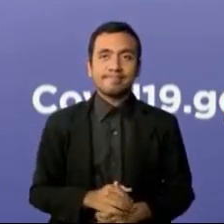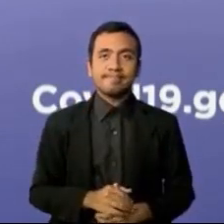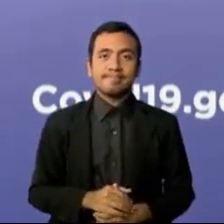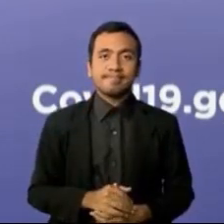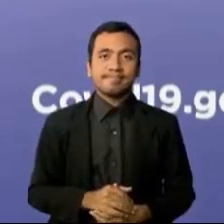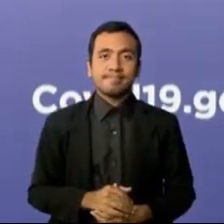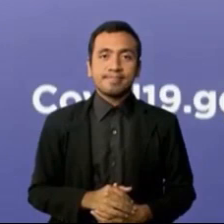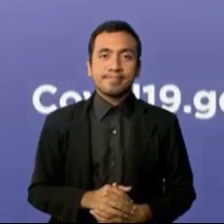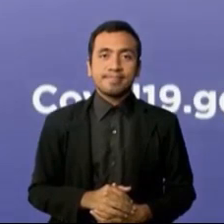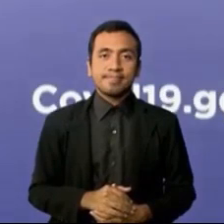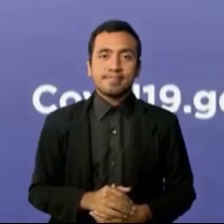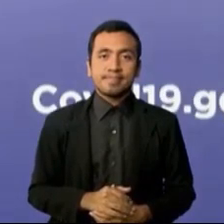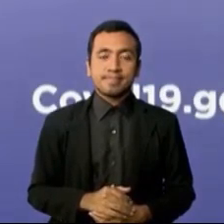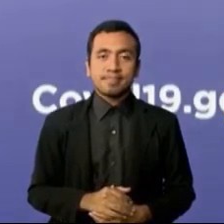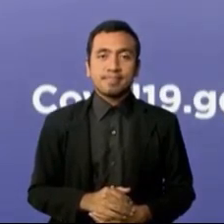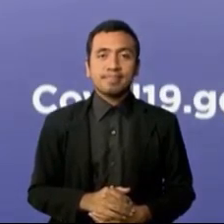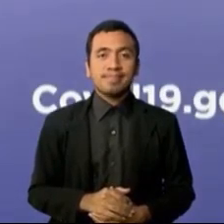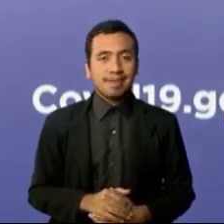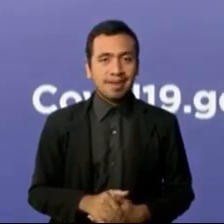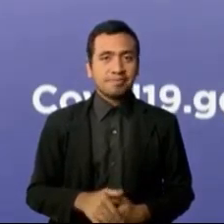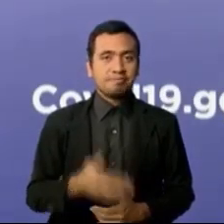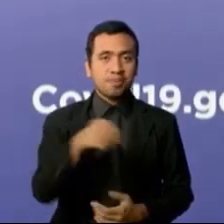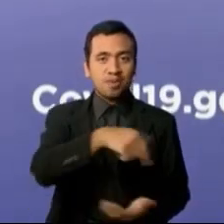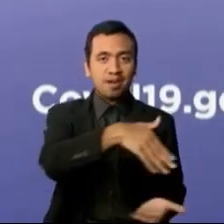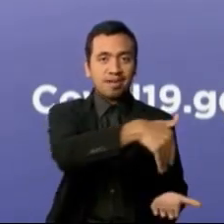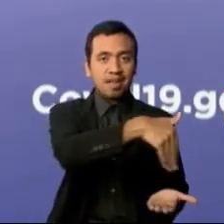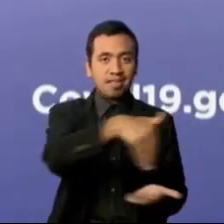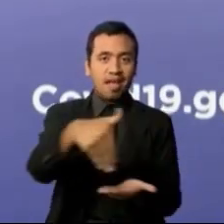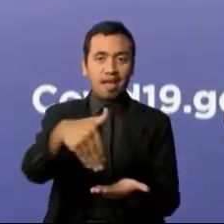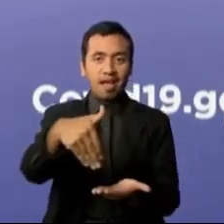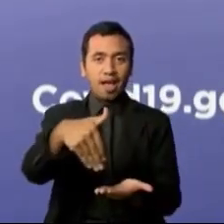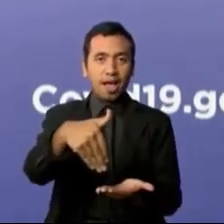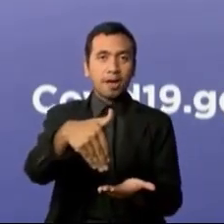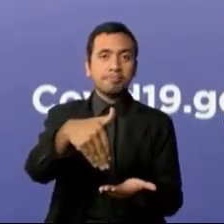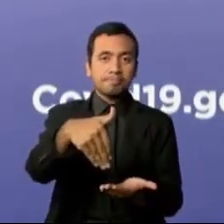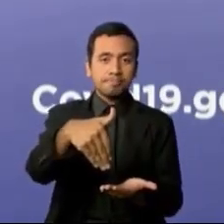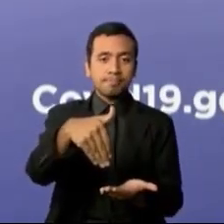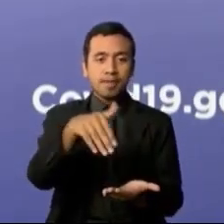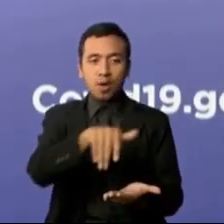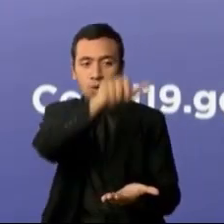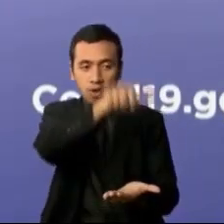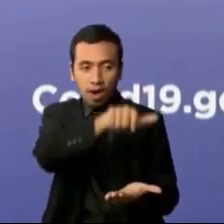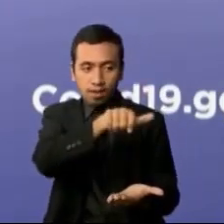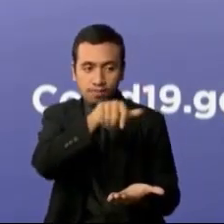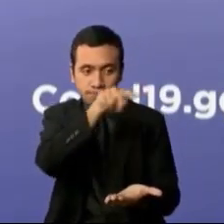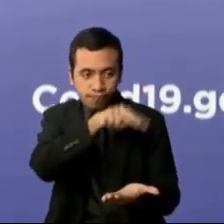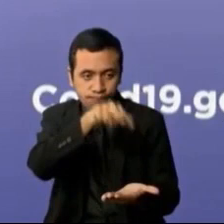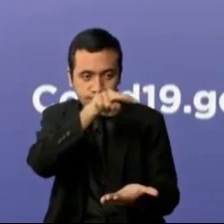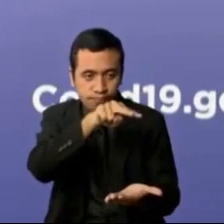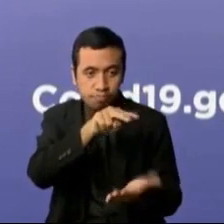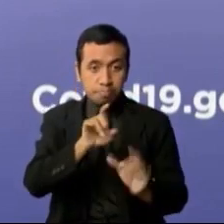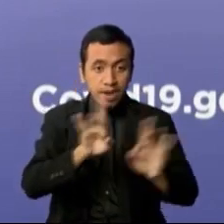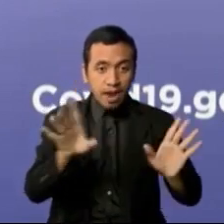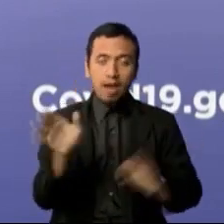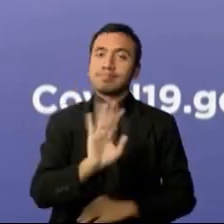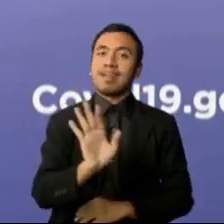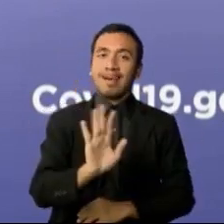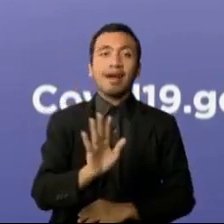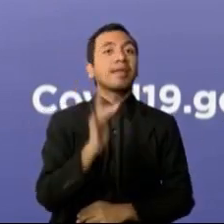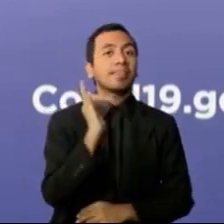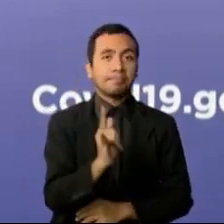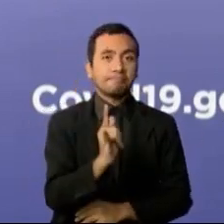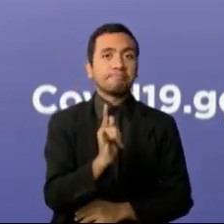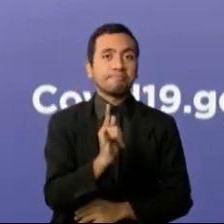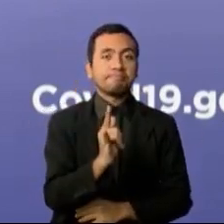secara prinsip dan mendasar tidak ada perubahan di dalam kaitan dengan kita mengidentifikasi kasus ini tetap